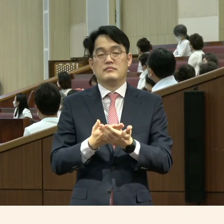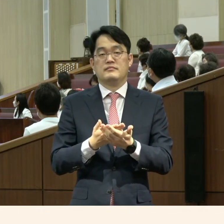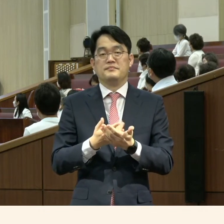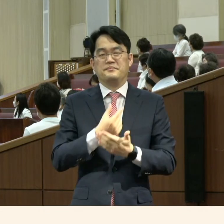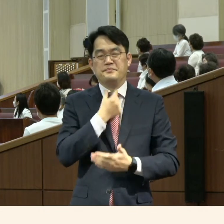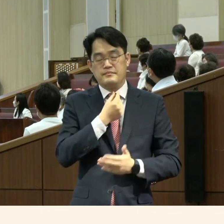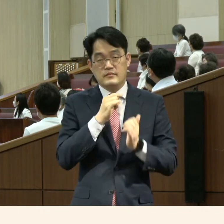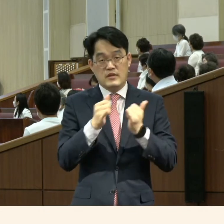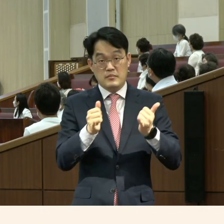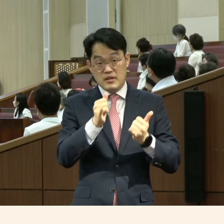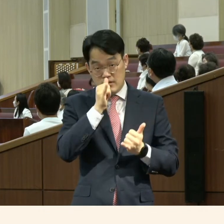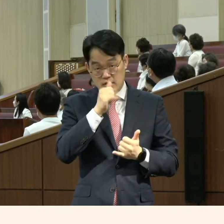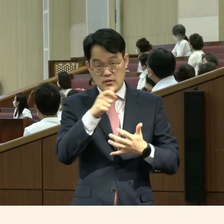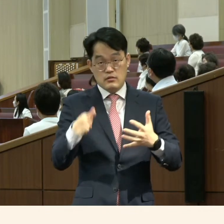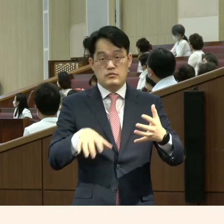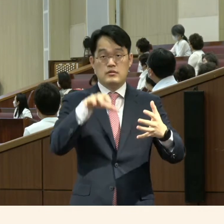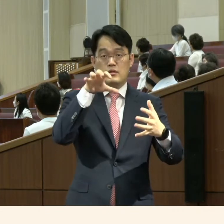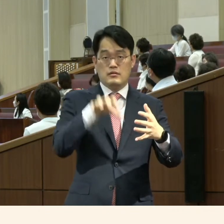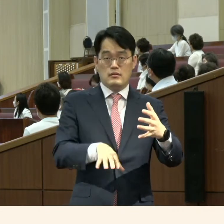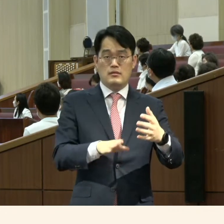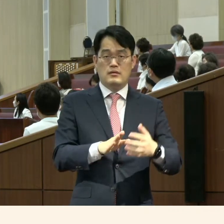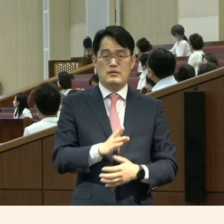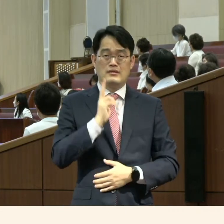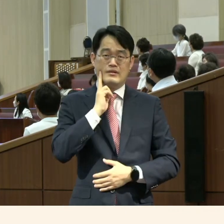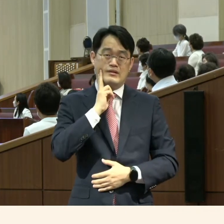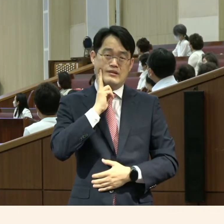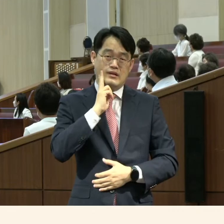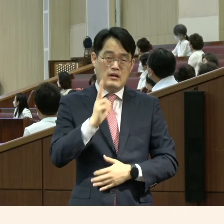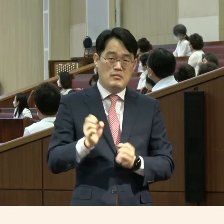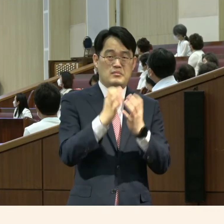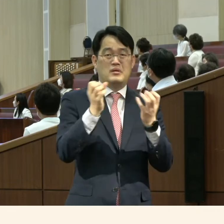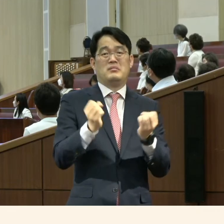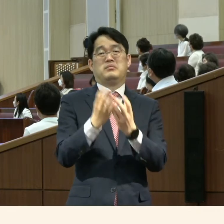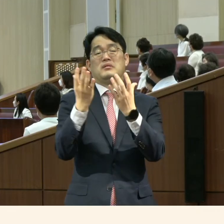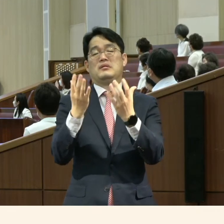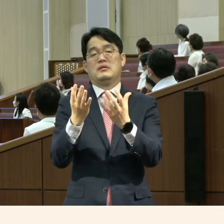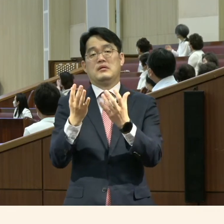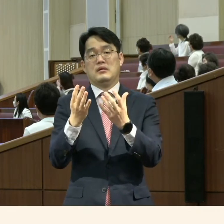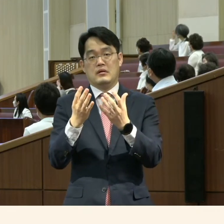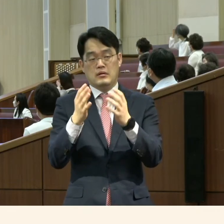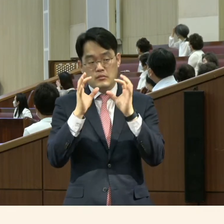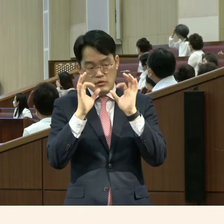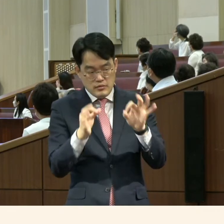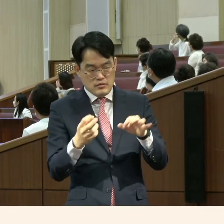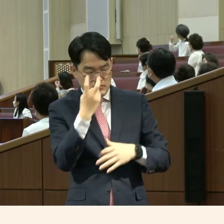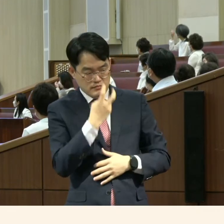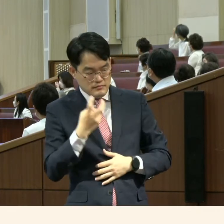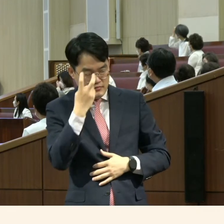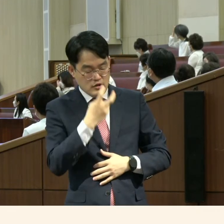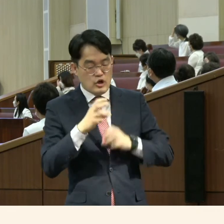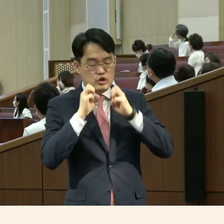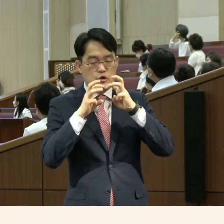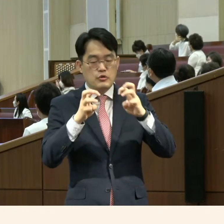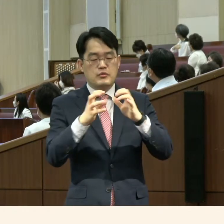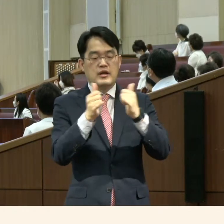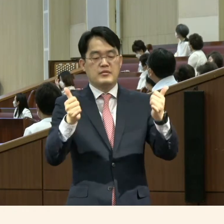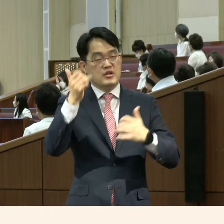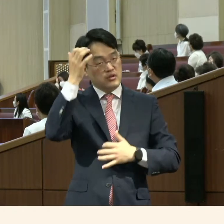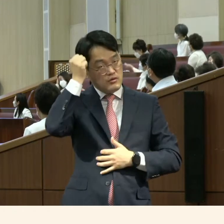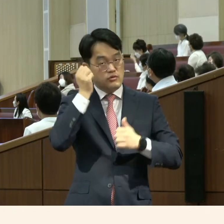속에서 참혹한 폐허를 마주하며 난민들을 보살피는 선교사님들을 기억해 주십시오.